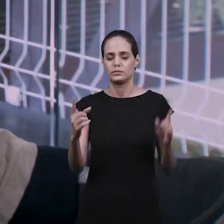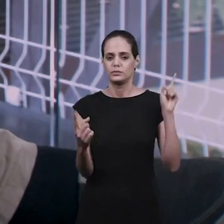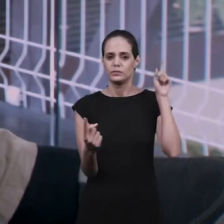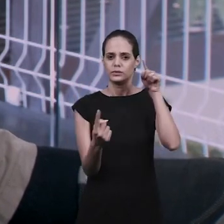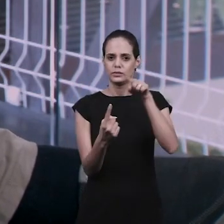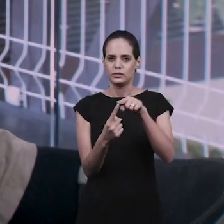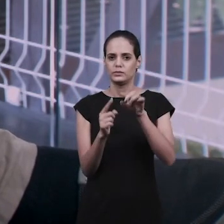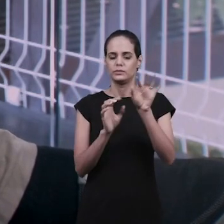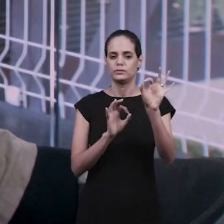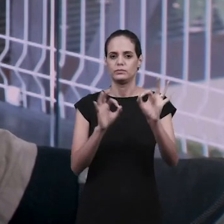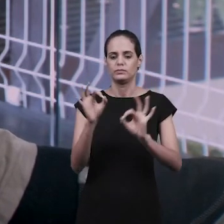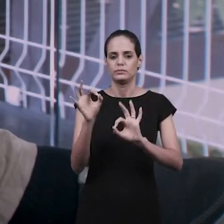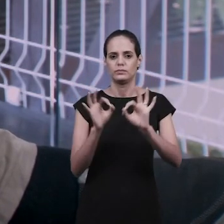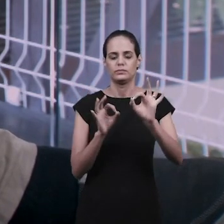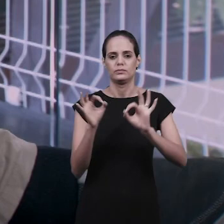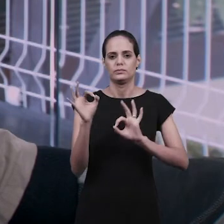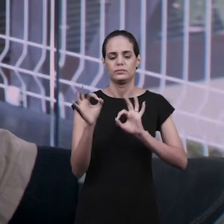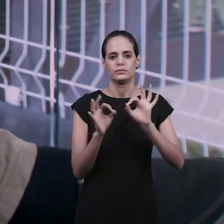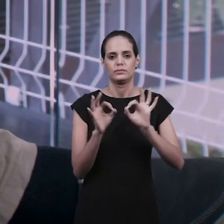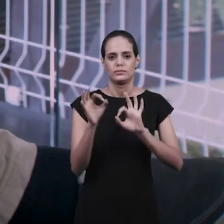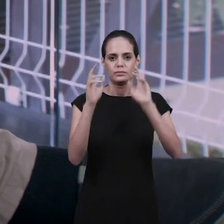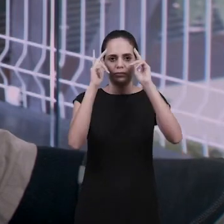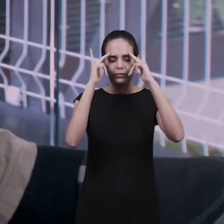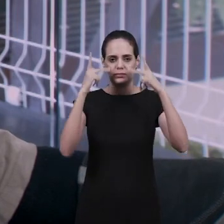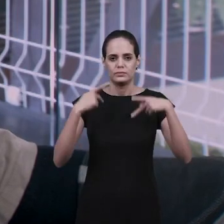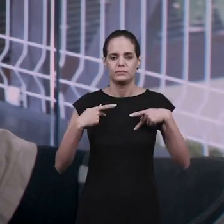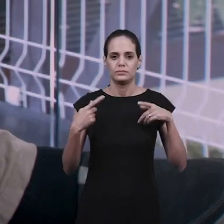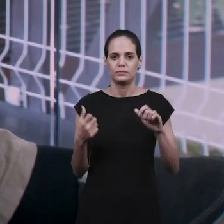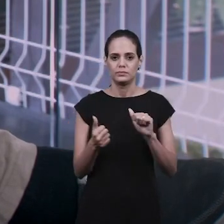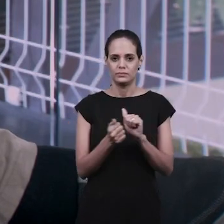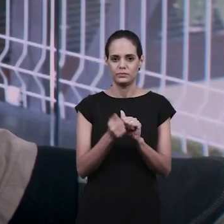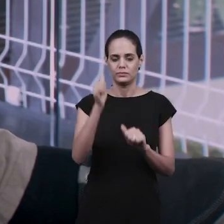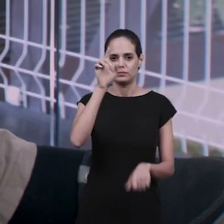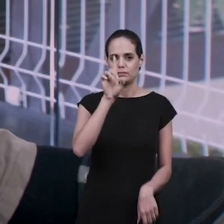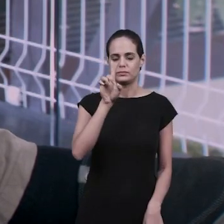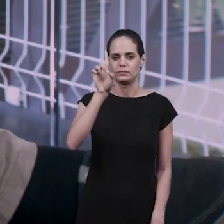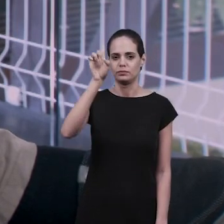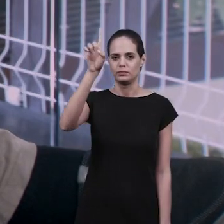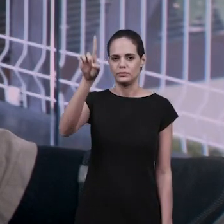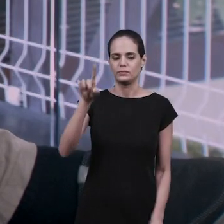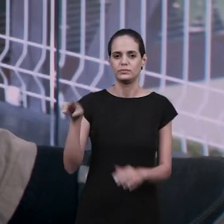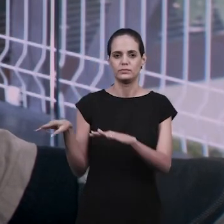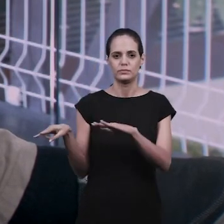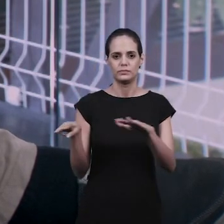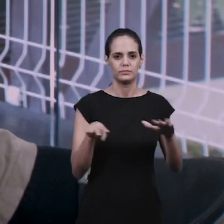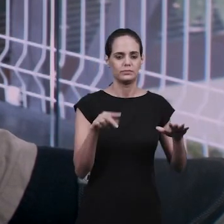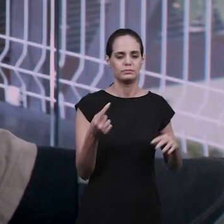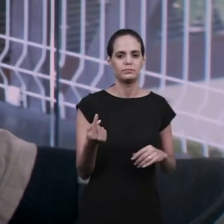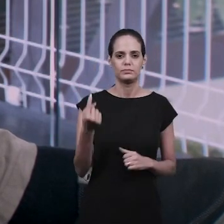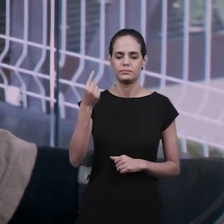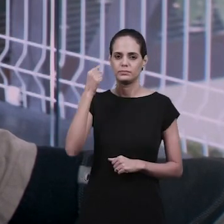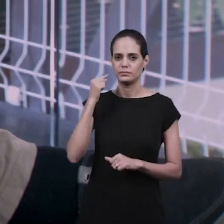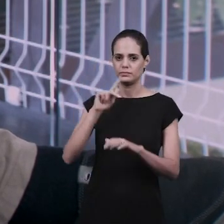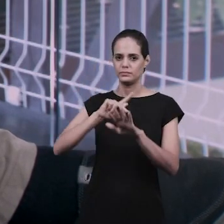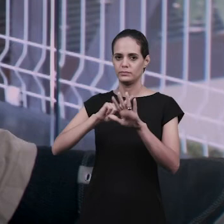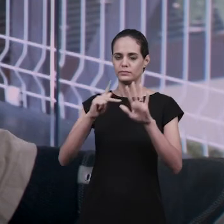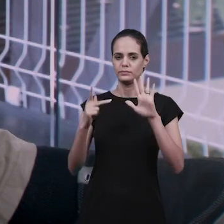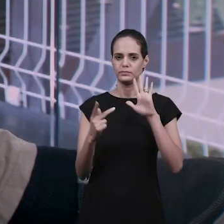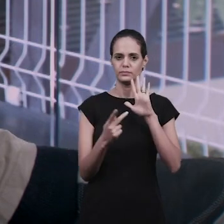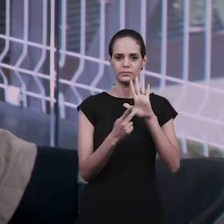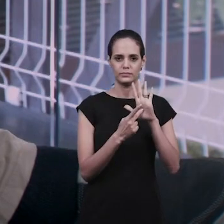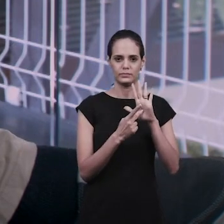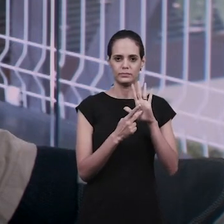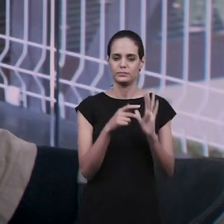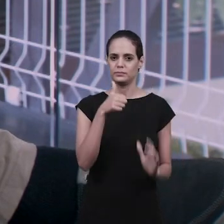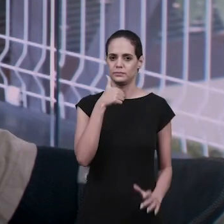aussi de préparer l'homme pour passer l'éternité avec lui, avec Dieu. La semaine dernière, quand nous avons raconté la